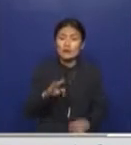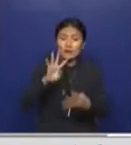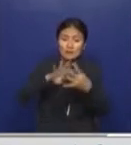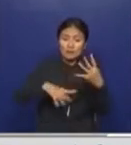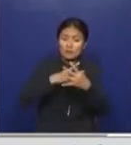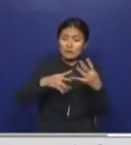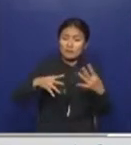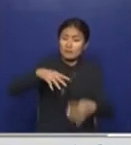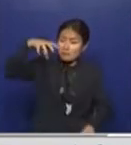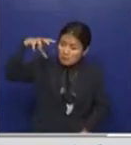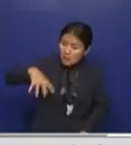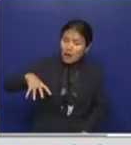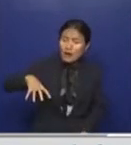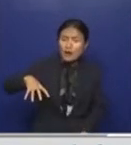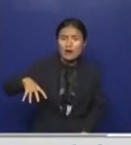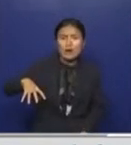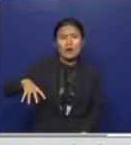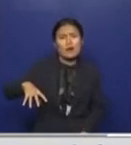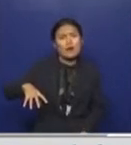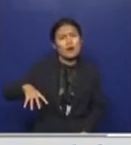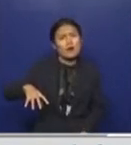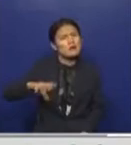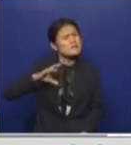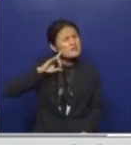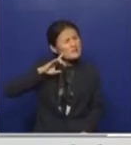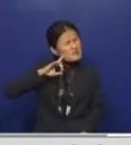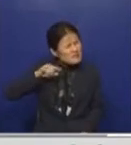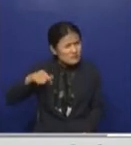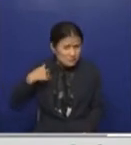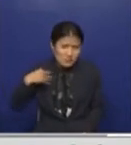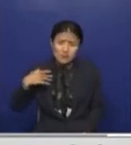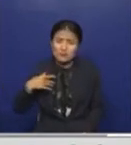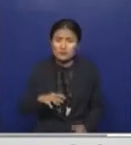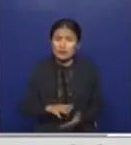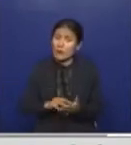ดื้อรั้นเสนอโครงการป้องกัน